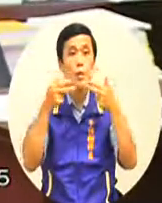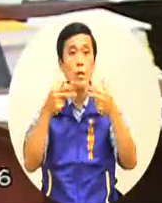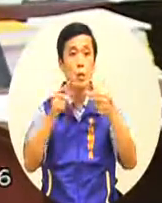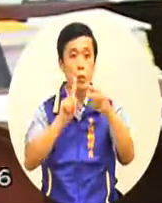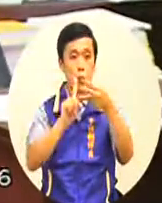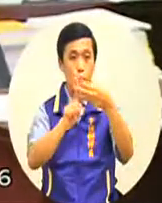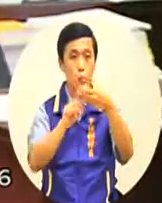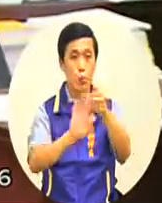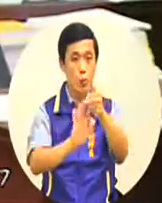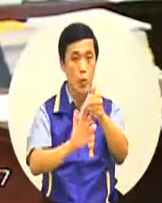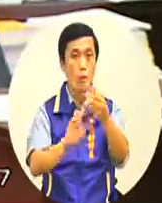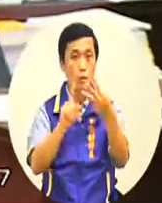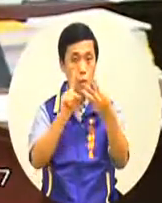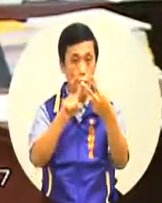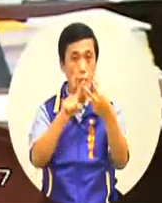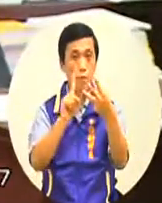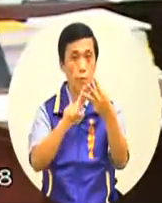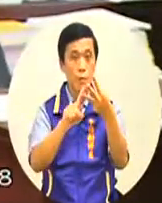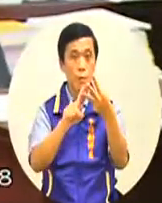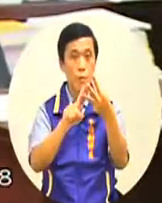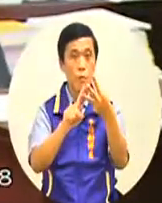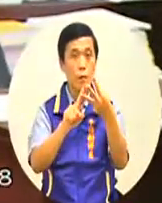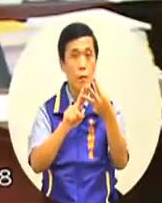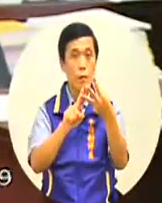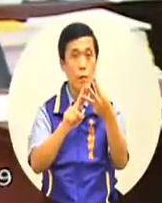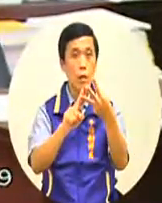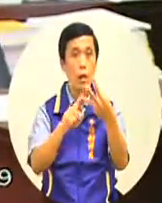原住民委会主委拉瓦克，